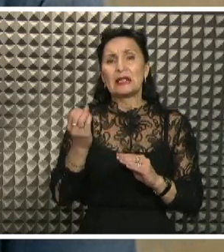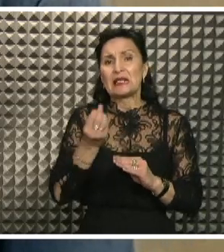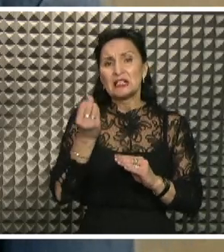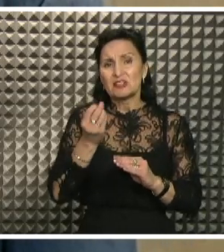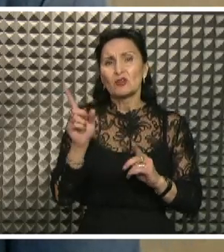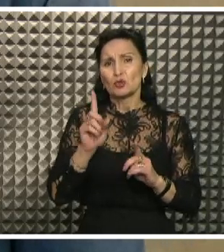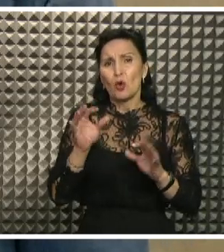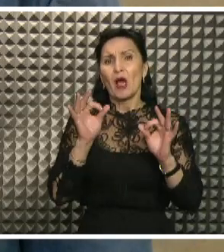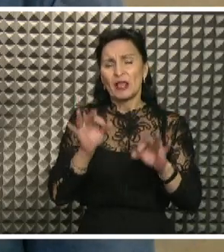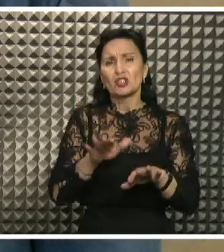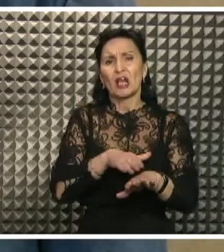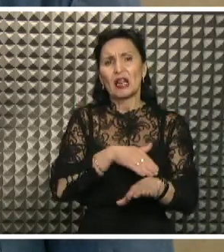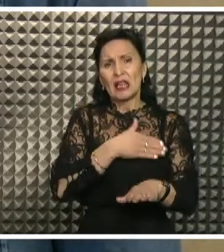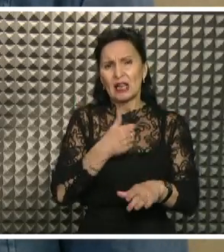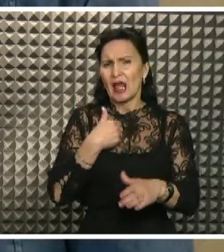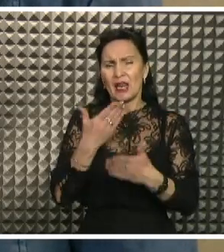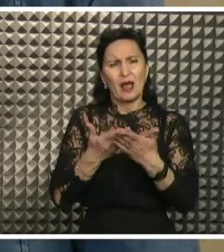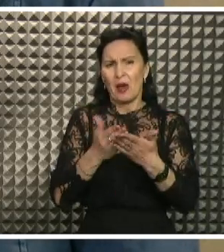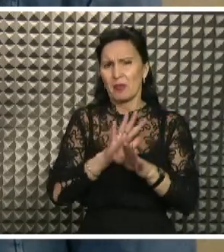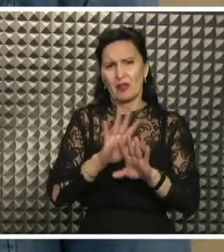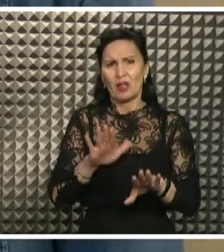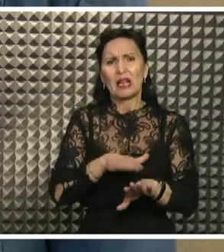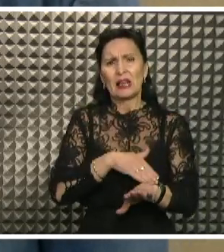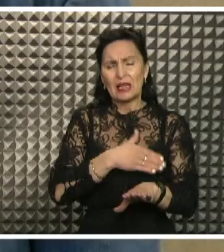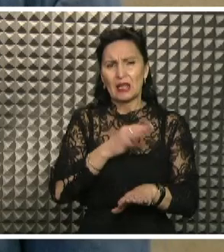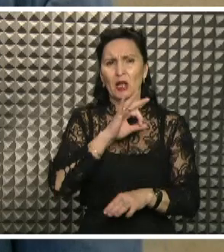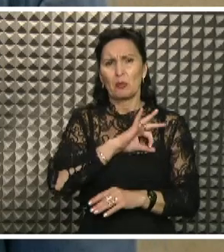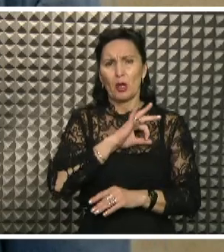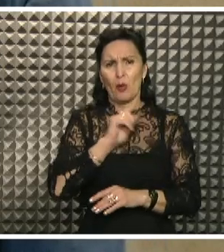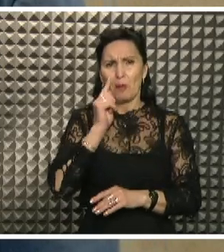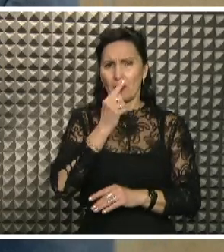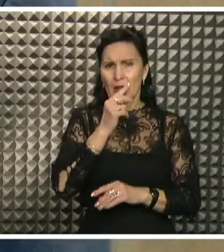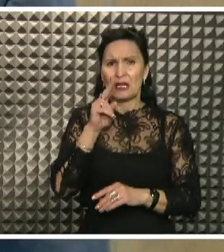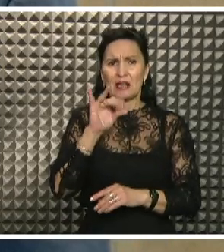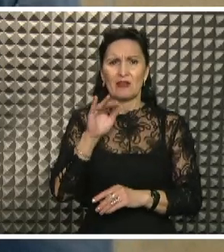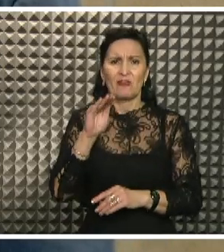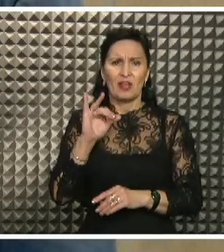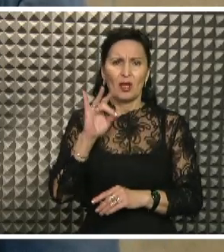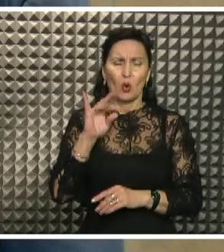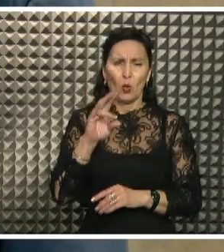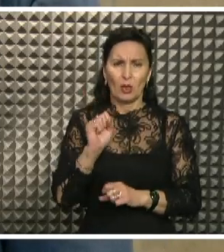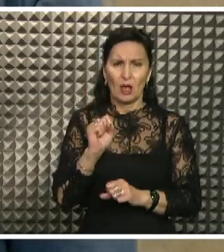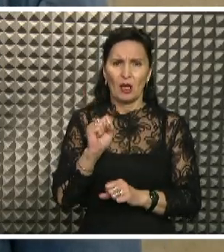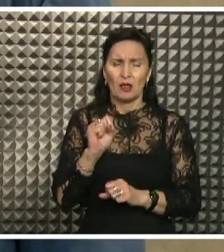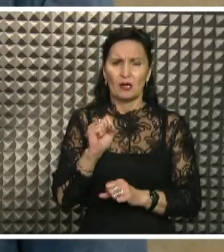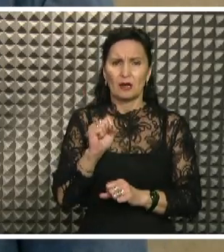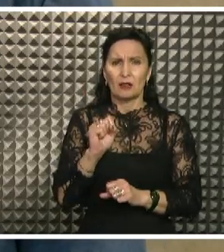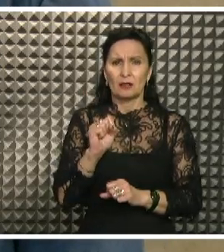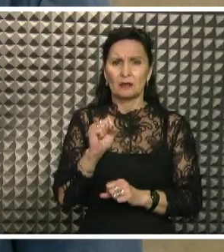Единственное, конечно, длительно я бы не рекомендовал, потому что длительный прием виферона, соответственно, ну, в общем-то,